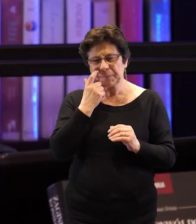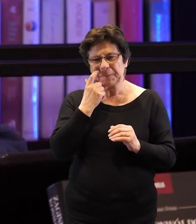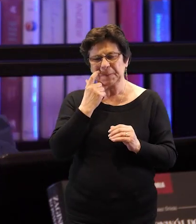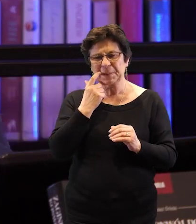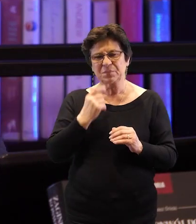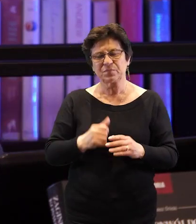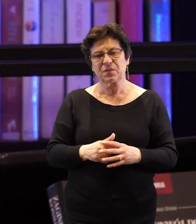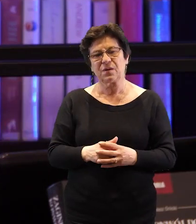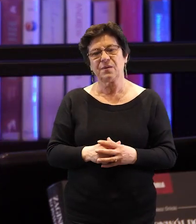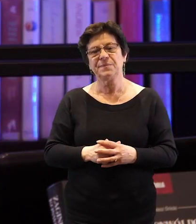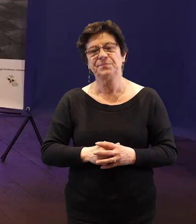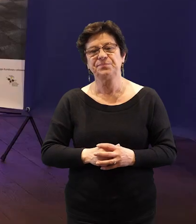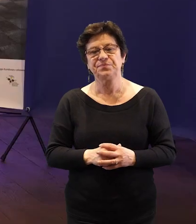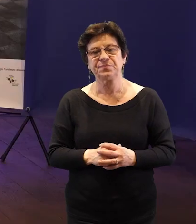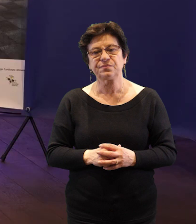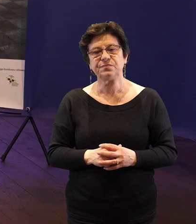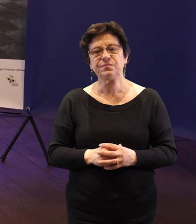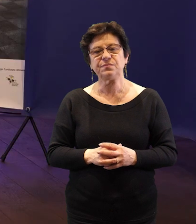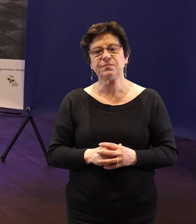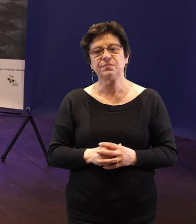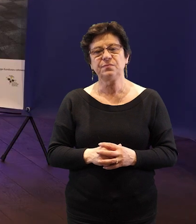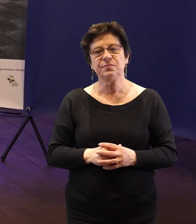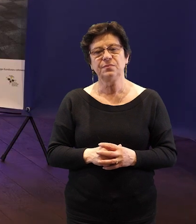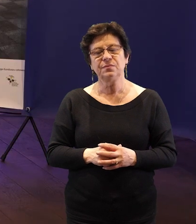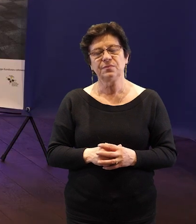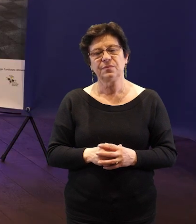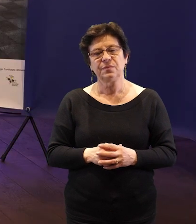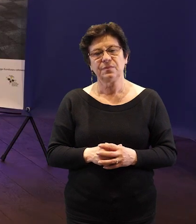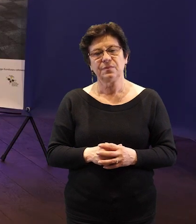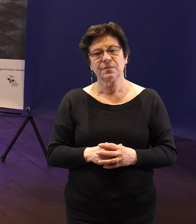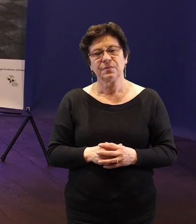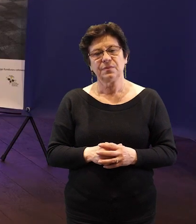wszyscy konstruktorzy, którzy się nimi zajmowali.